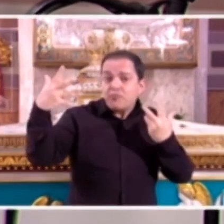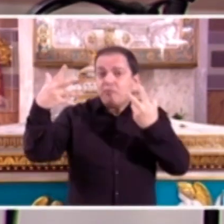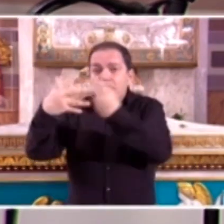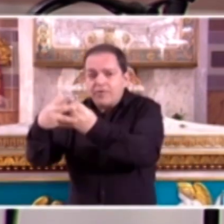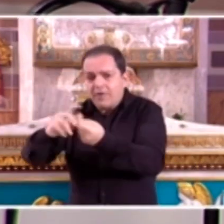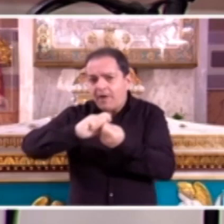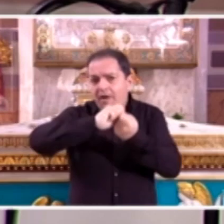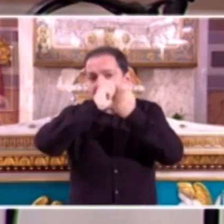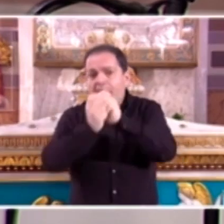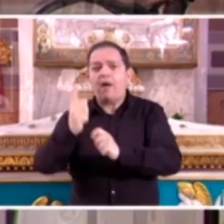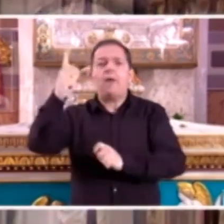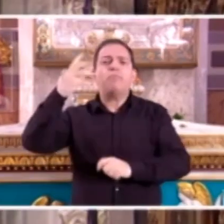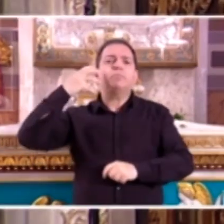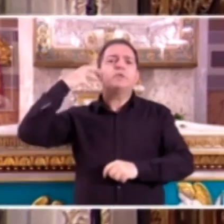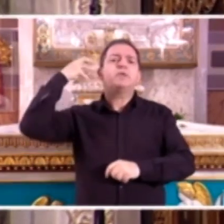πνεύμα εστί.